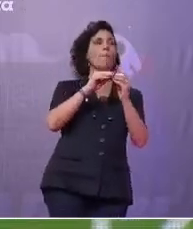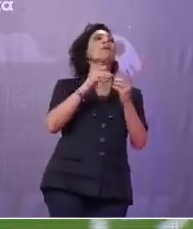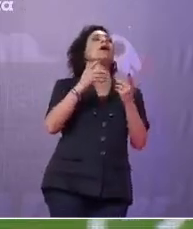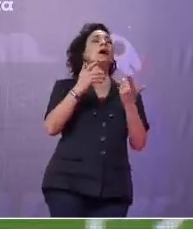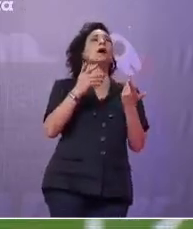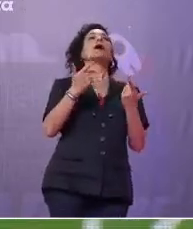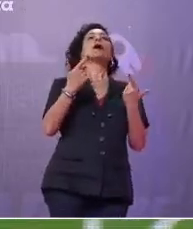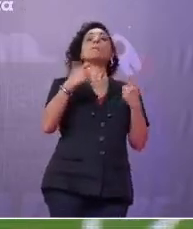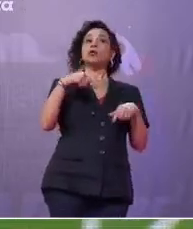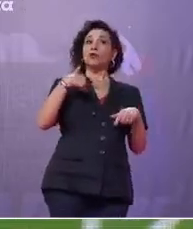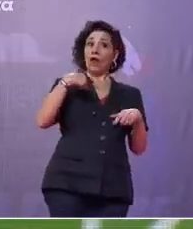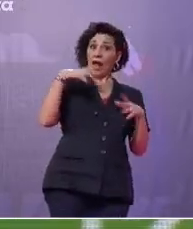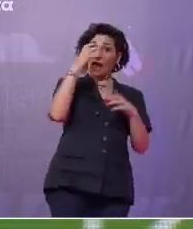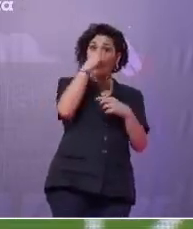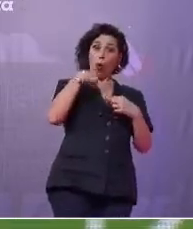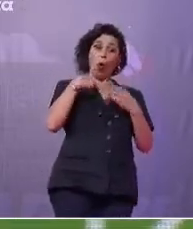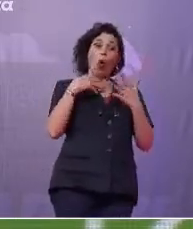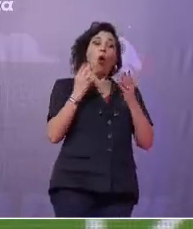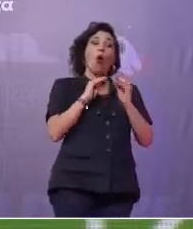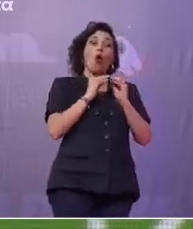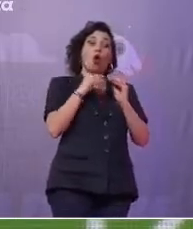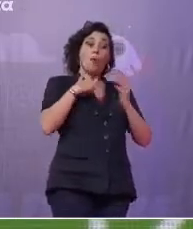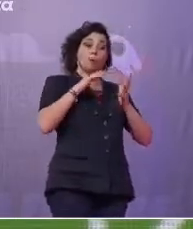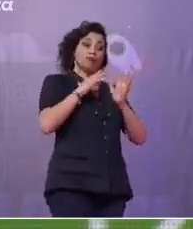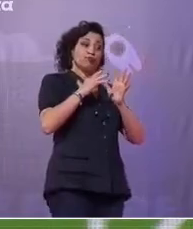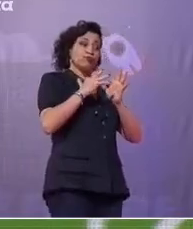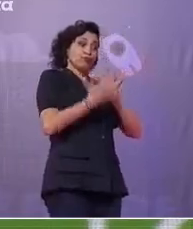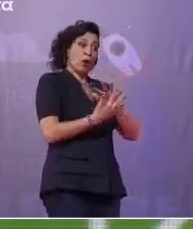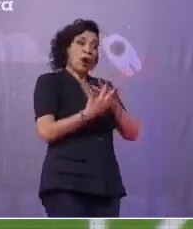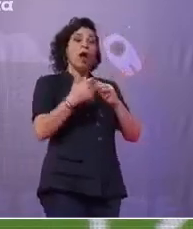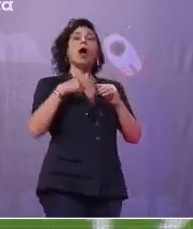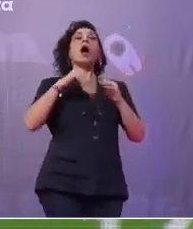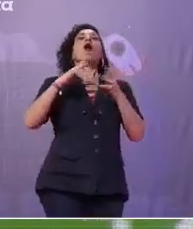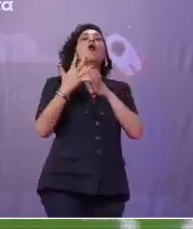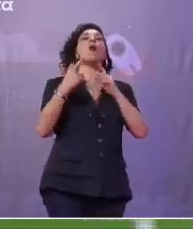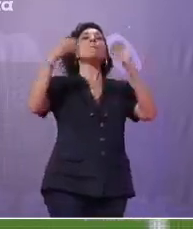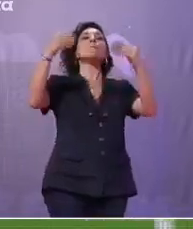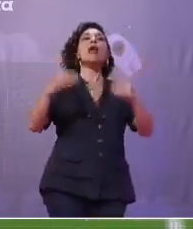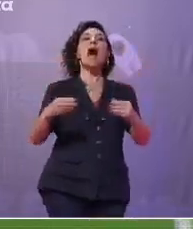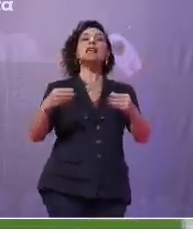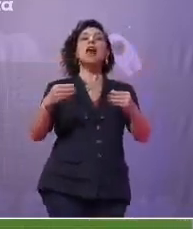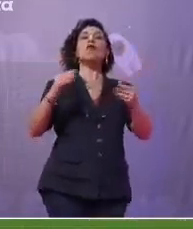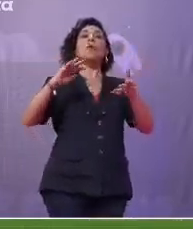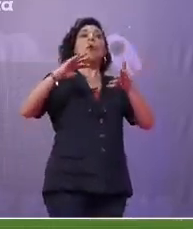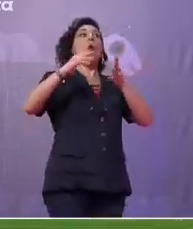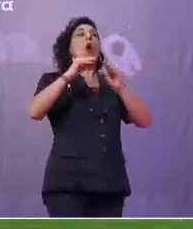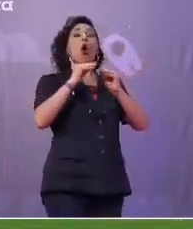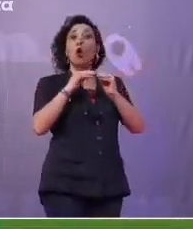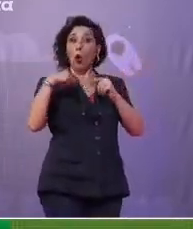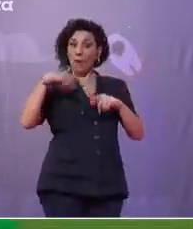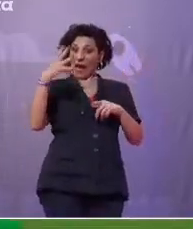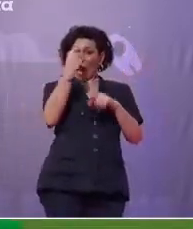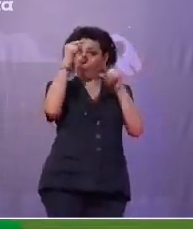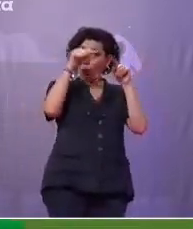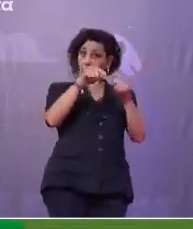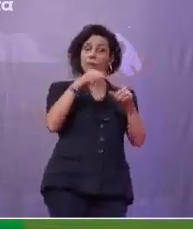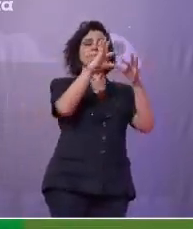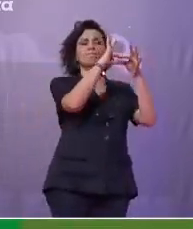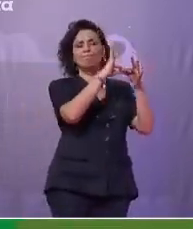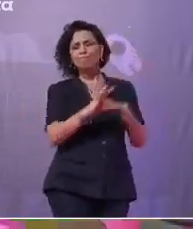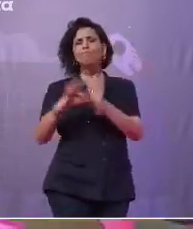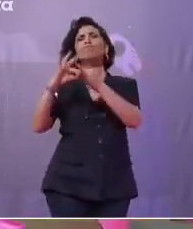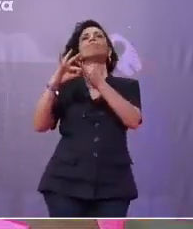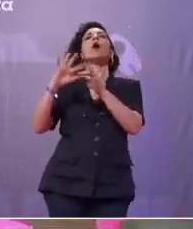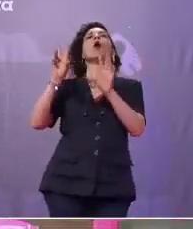varie piattaforme riusciremo a tirare delle nuove linee guida per come Dovranno essere strutturate le aziende che vorranno